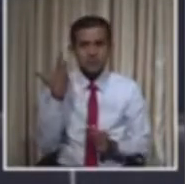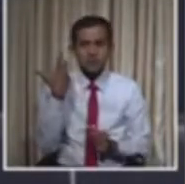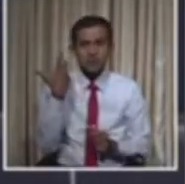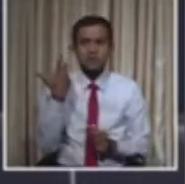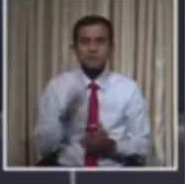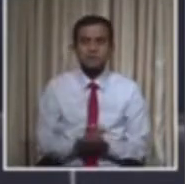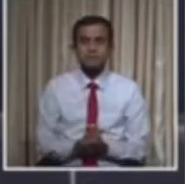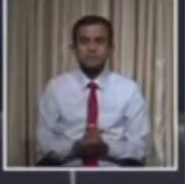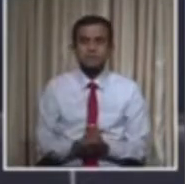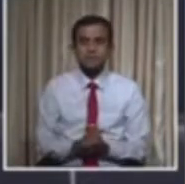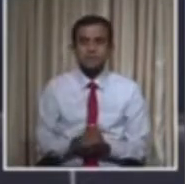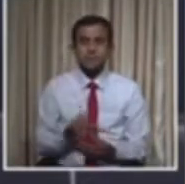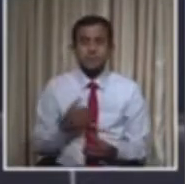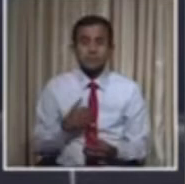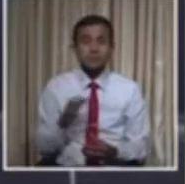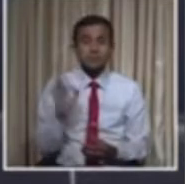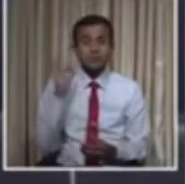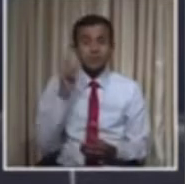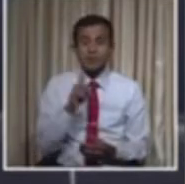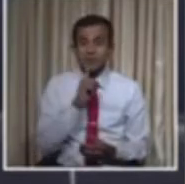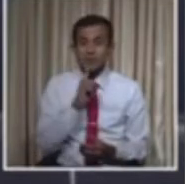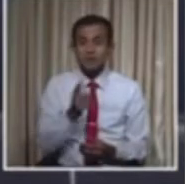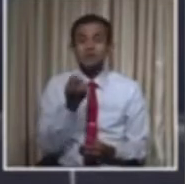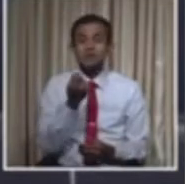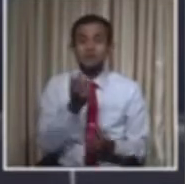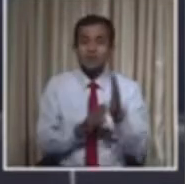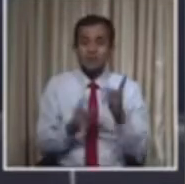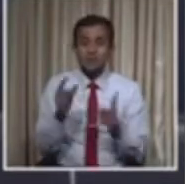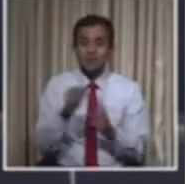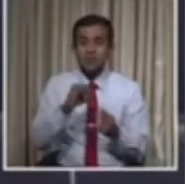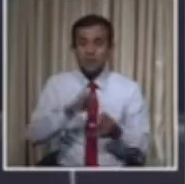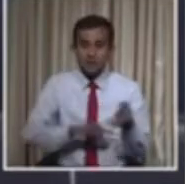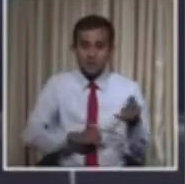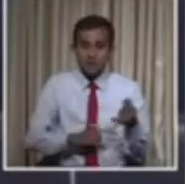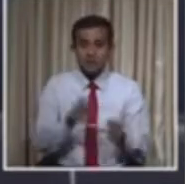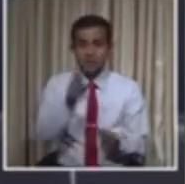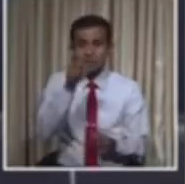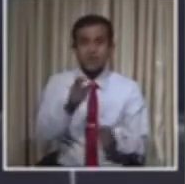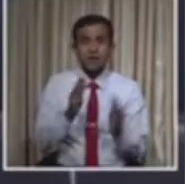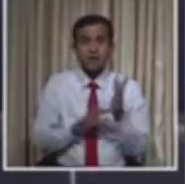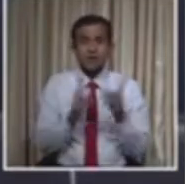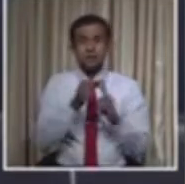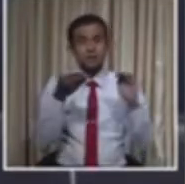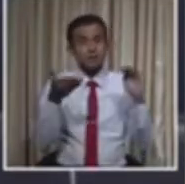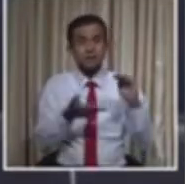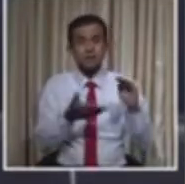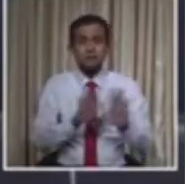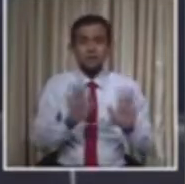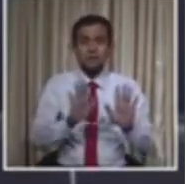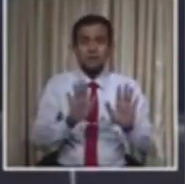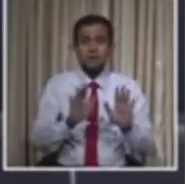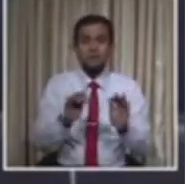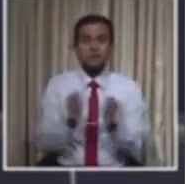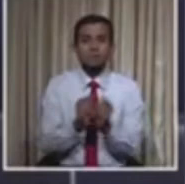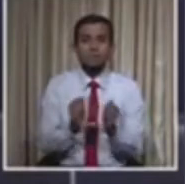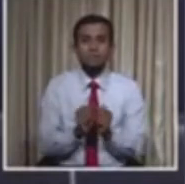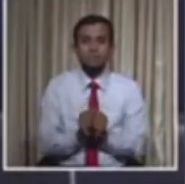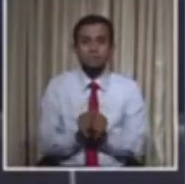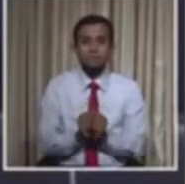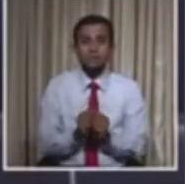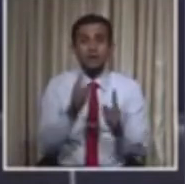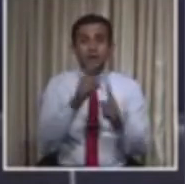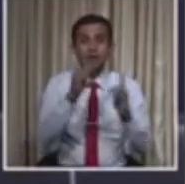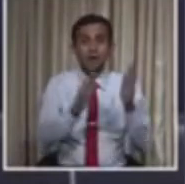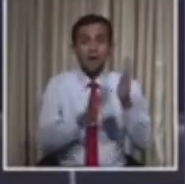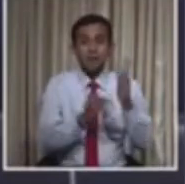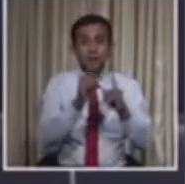නිසා මම විශේෂයෙන් කියන්නේ මේ මුදල් අමාත්‍යාංශයේ ලේකම්තුමා ඇමතිතුමා යටතේ නෙමෙයි ඒ ඇමතිතුමා යටතේ නෙමෙයි ක්‍රියා කරන්නේ. ඒ ඇමතිතුමාට